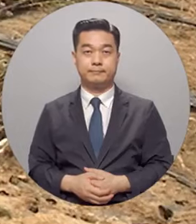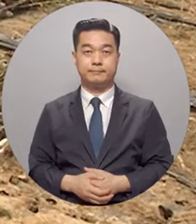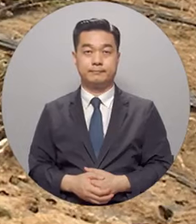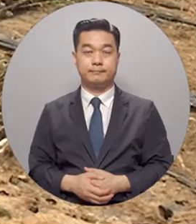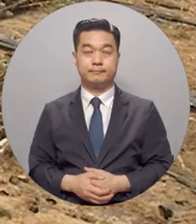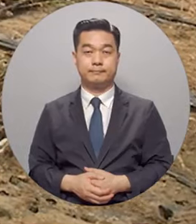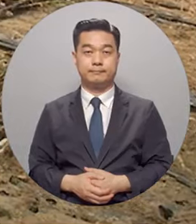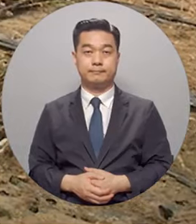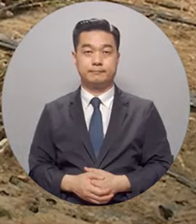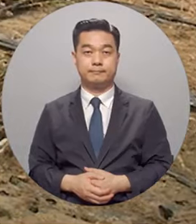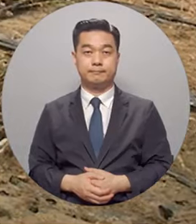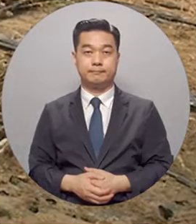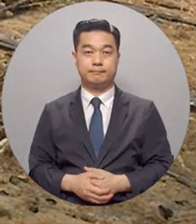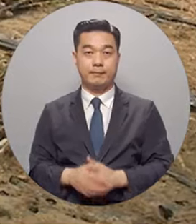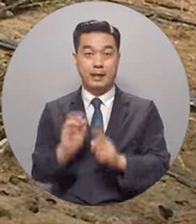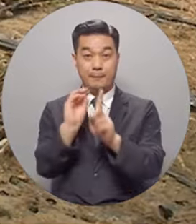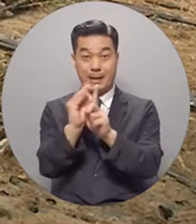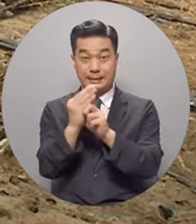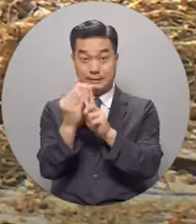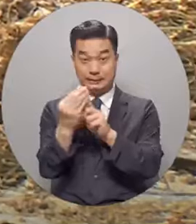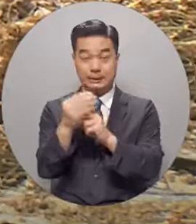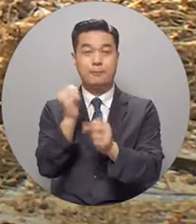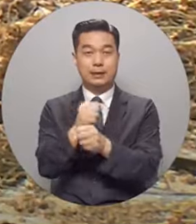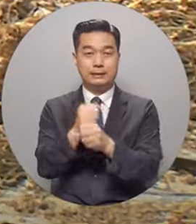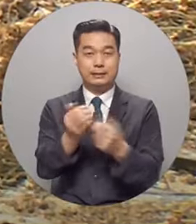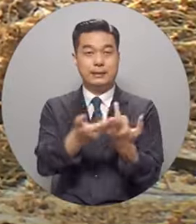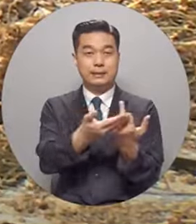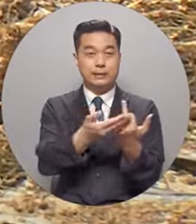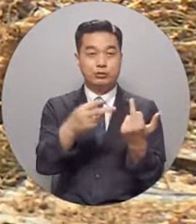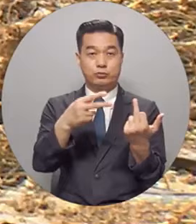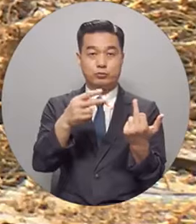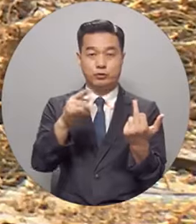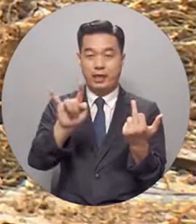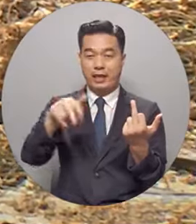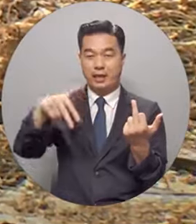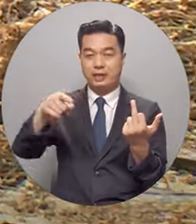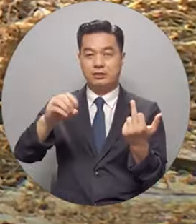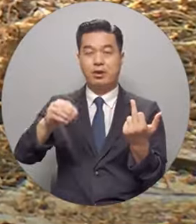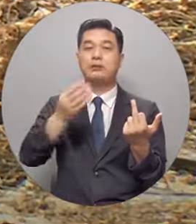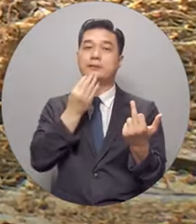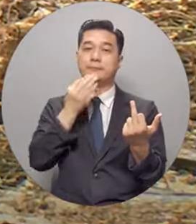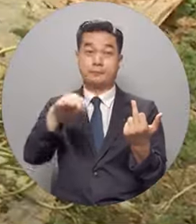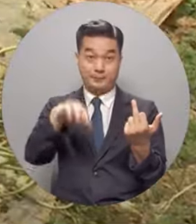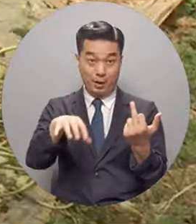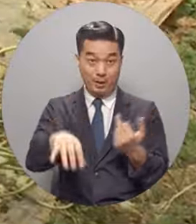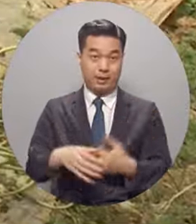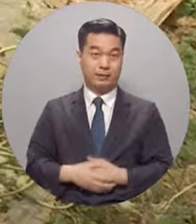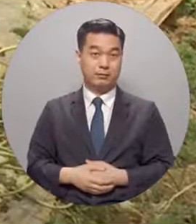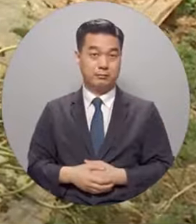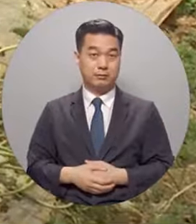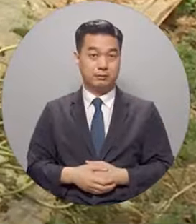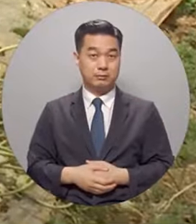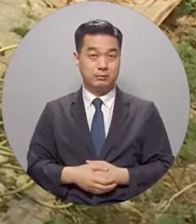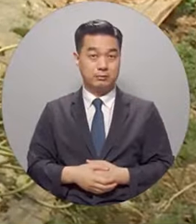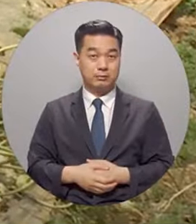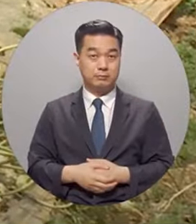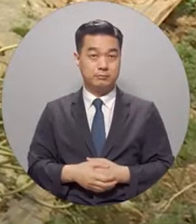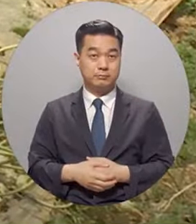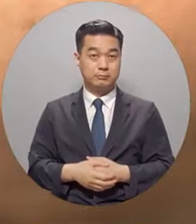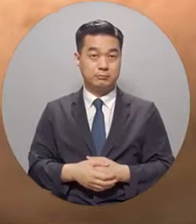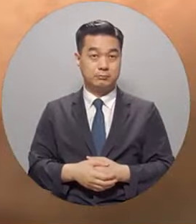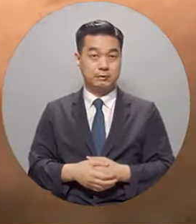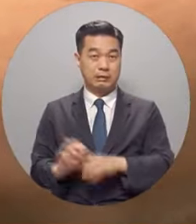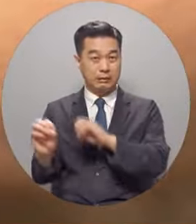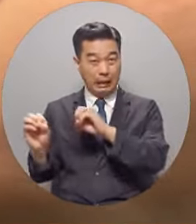대표 마늘 생산지인 정읍에 비상이 걸렸습니다 이게 상품이 없어요 다 파이야이 정도